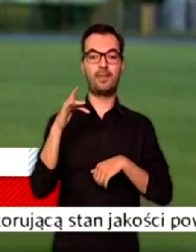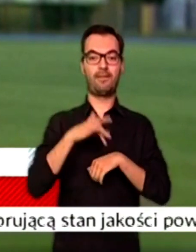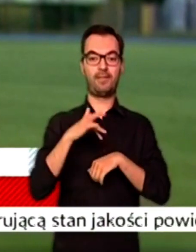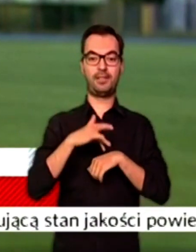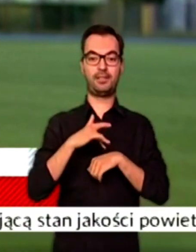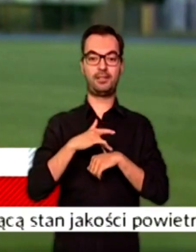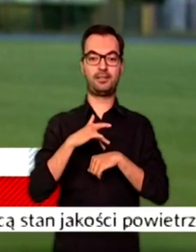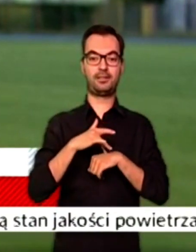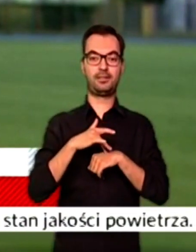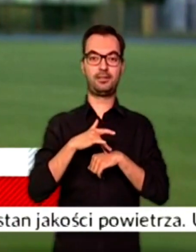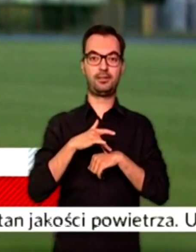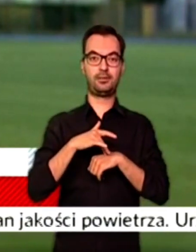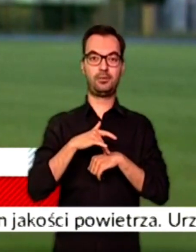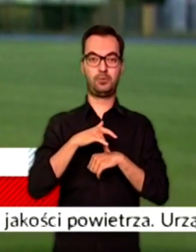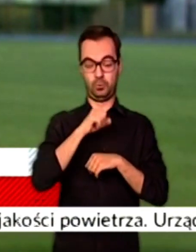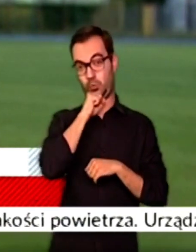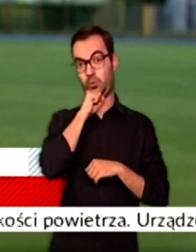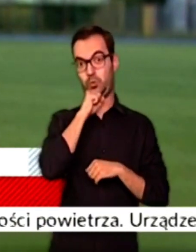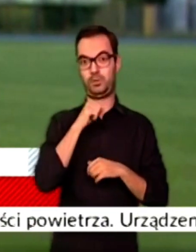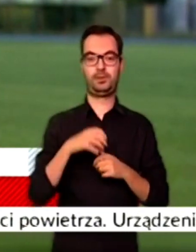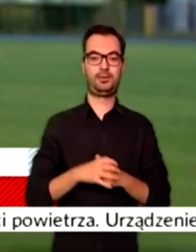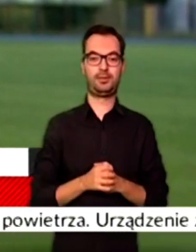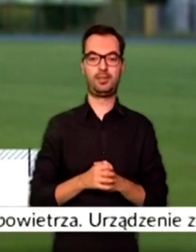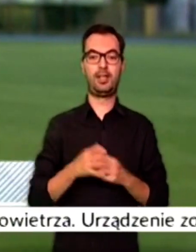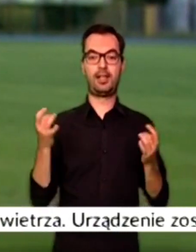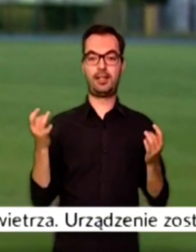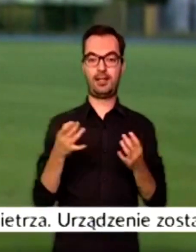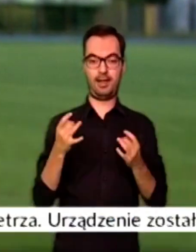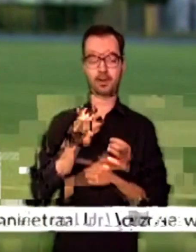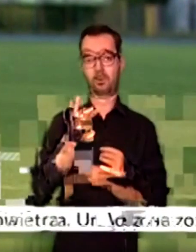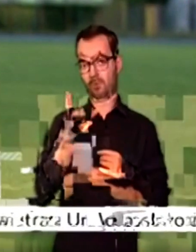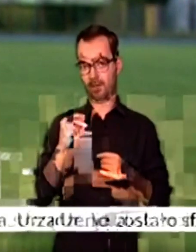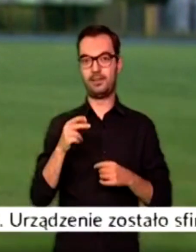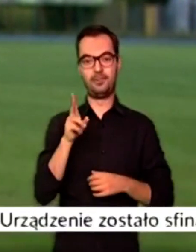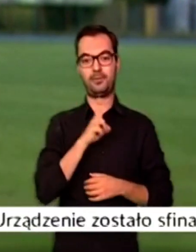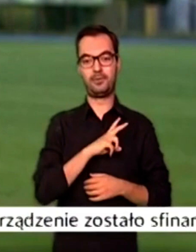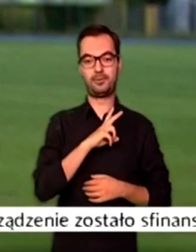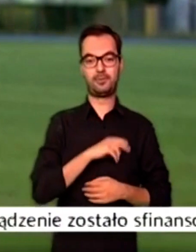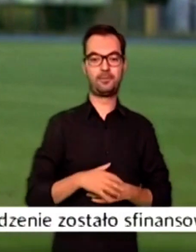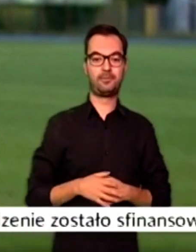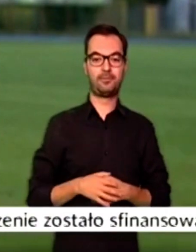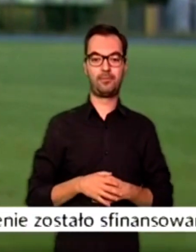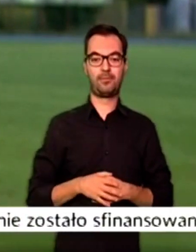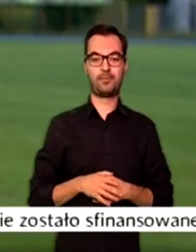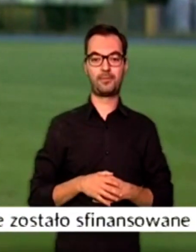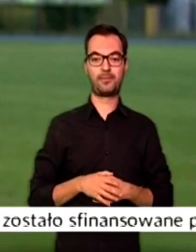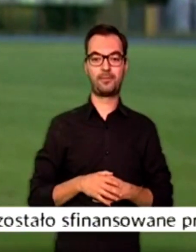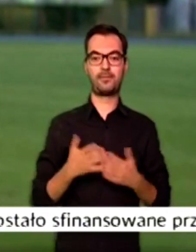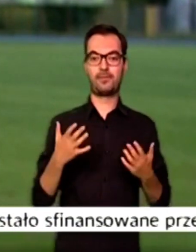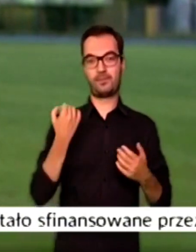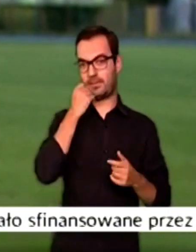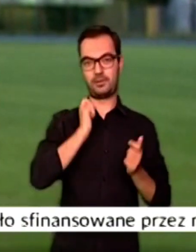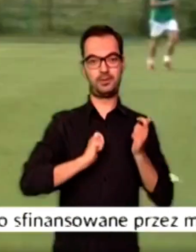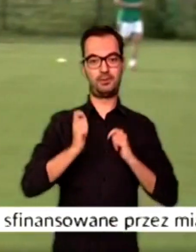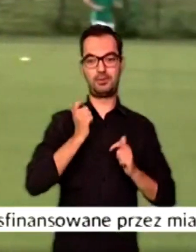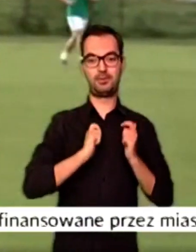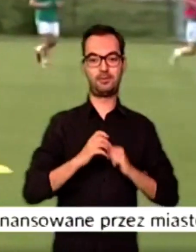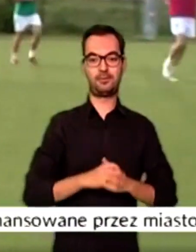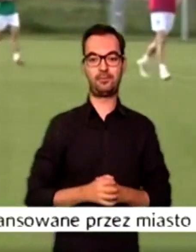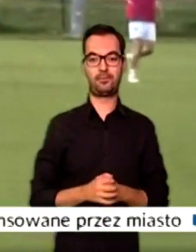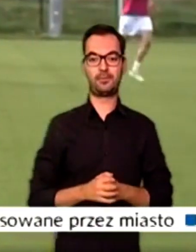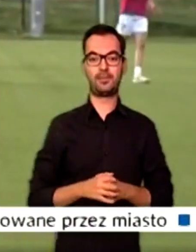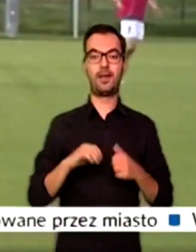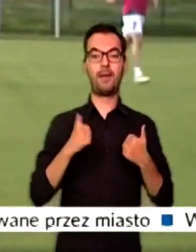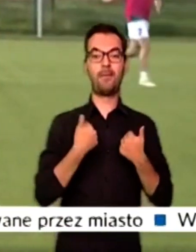pewno duży. Gra też bardzo zadowalająca, także no bardzo jesteśmy zadowoleni. Z meczu na